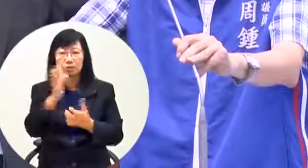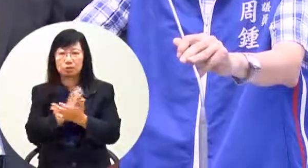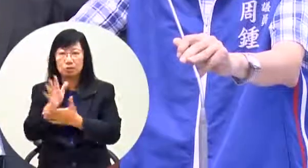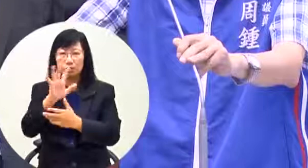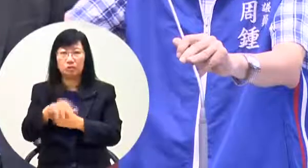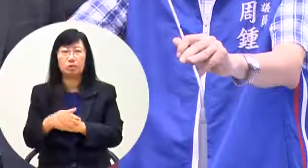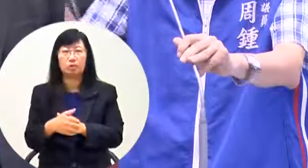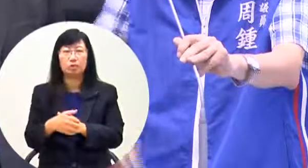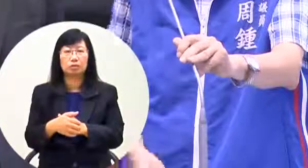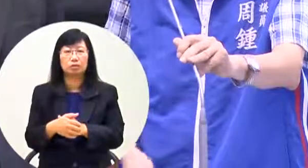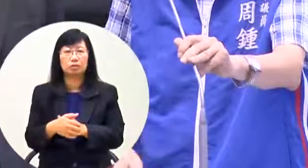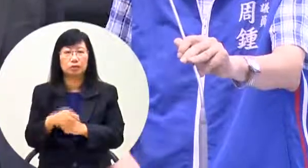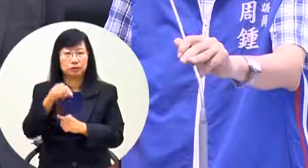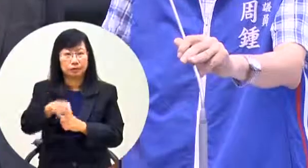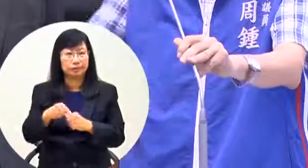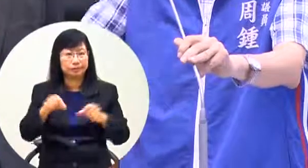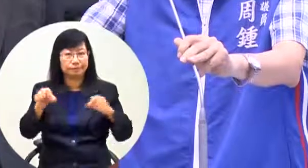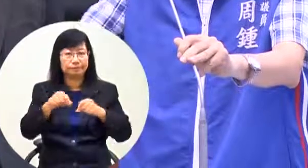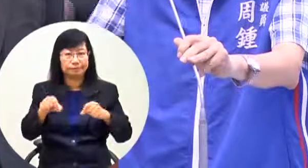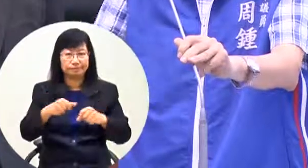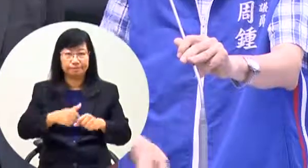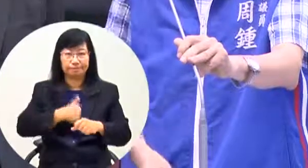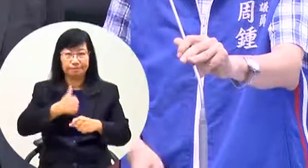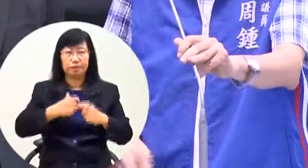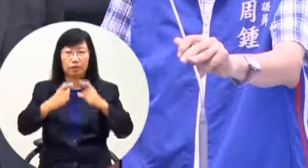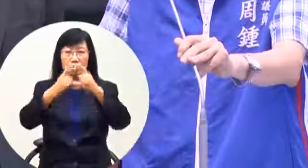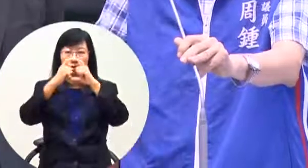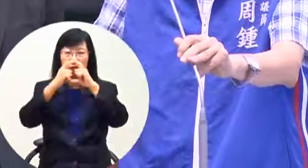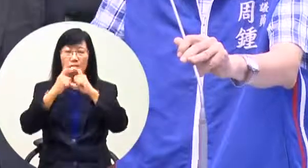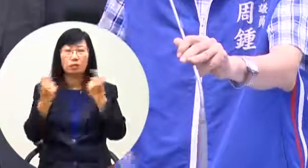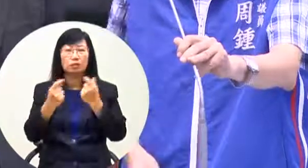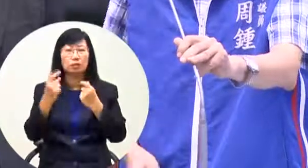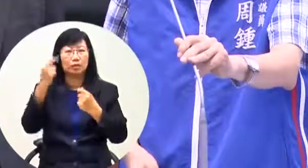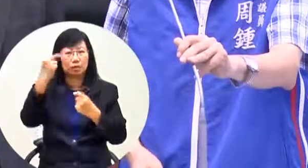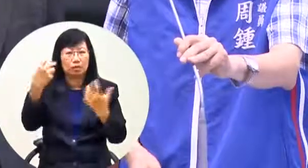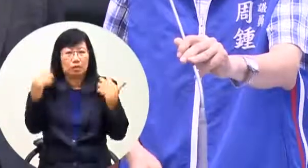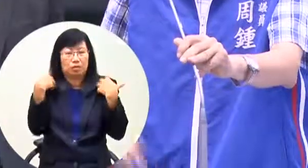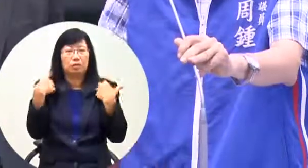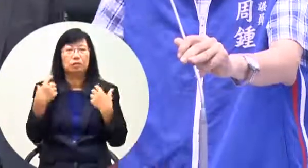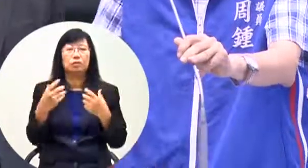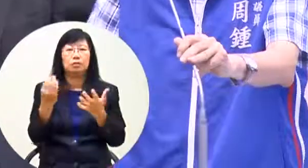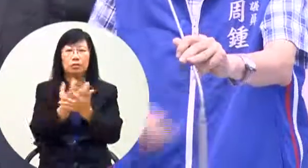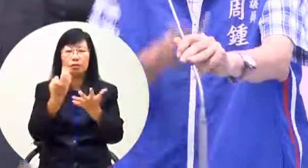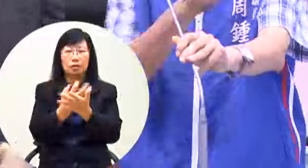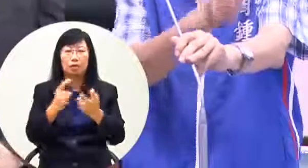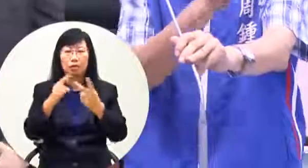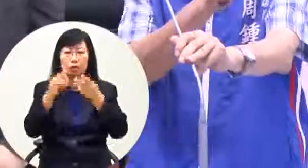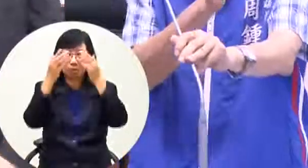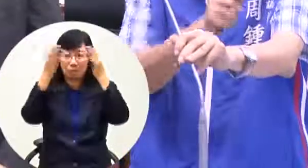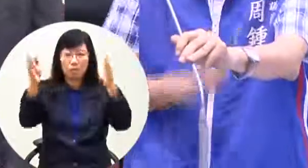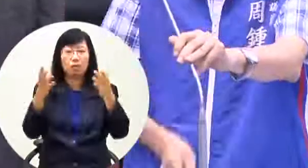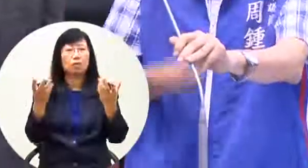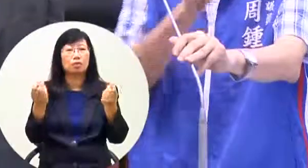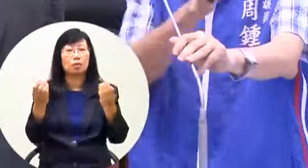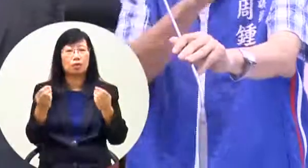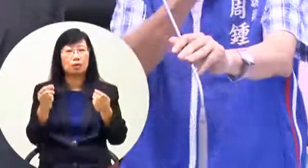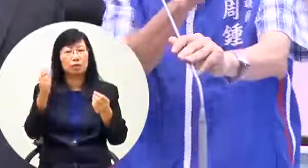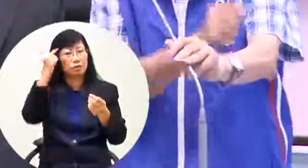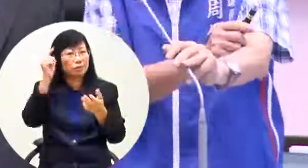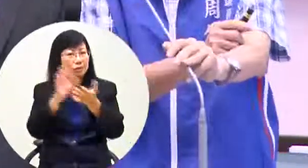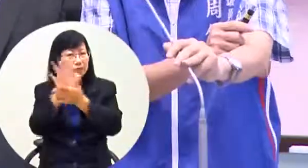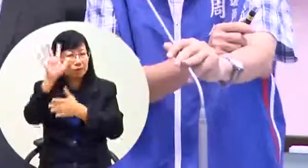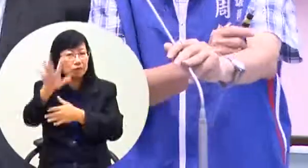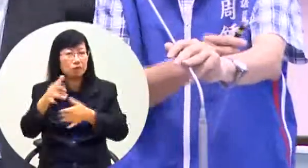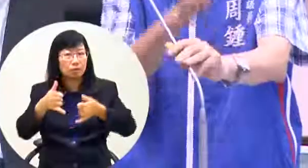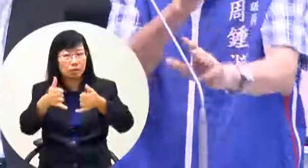的是不大负责任的，啊，没有眼光的，没有前瞻的，没有宏观的，啊，我拜托你再重新再